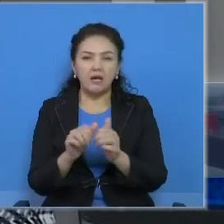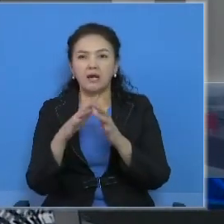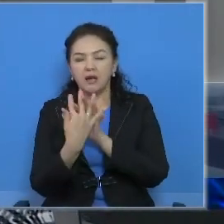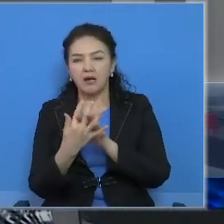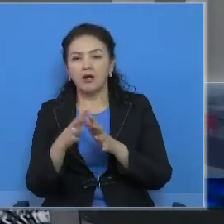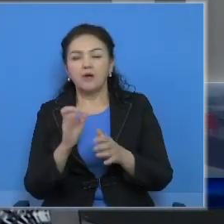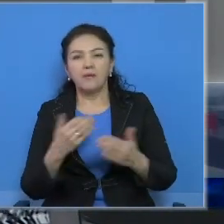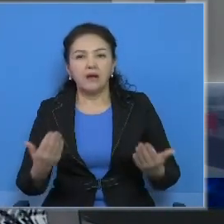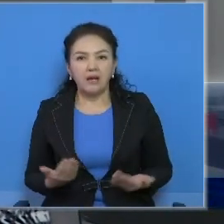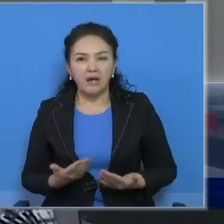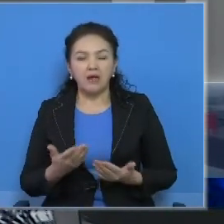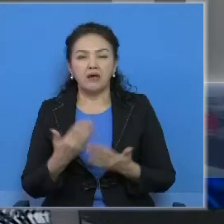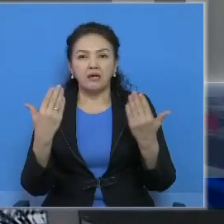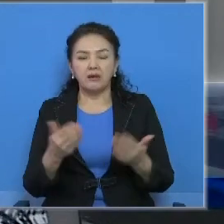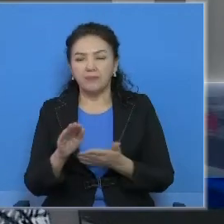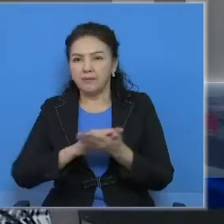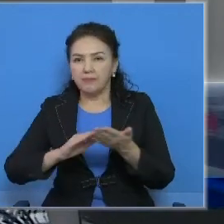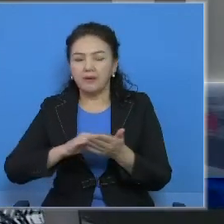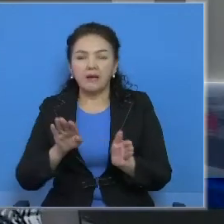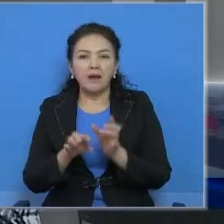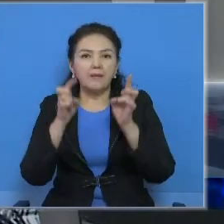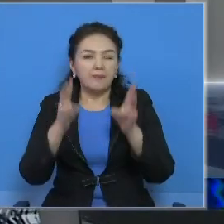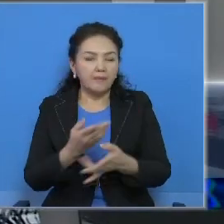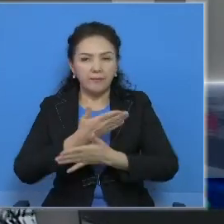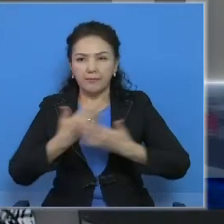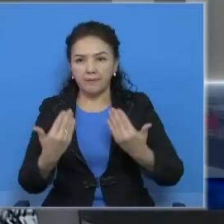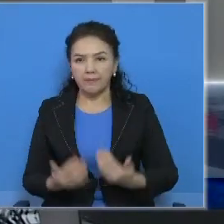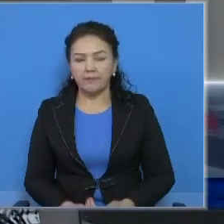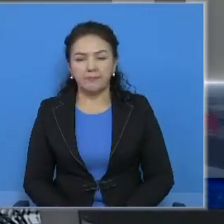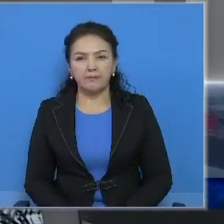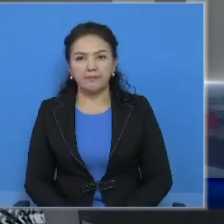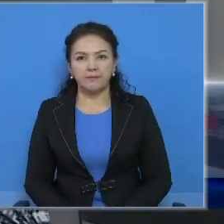ауылдық елді мекен тұрғындарына қазір ешқандай қауіп жоқ. Жидкость представляла собой